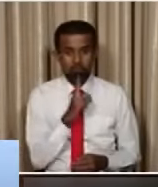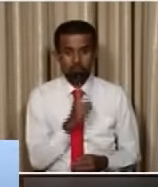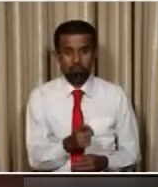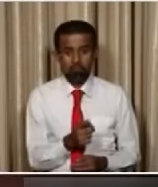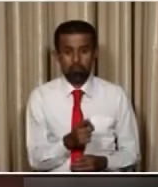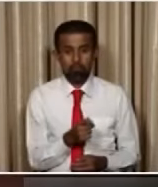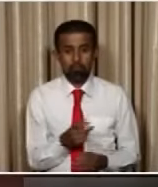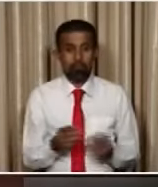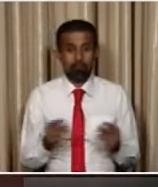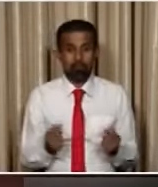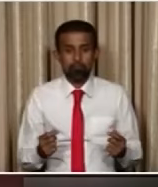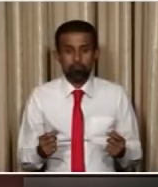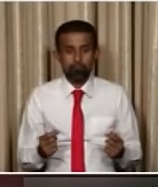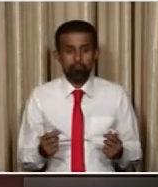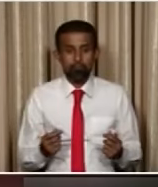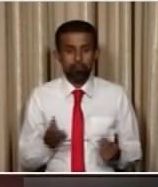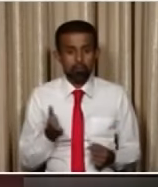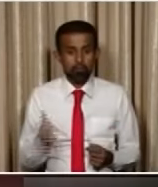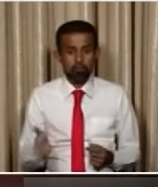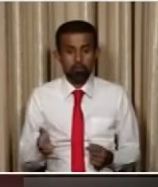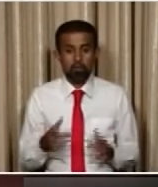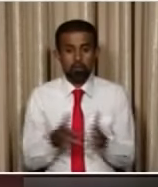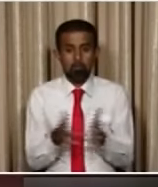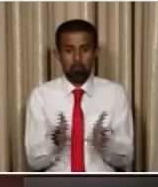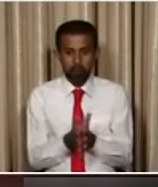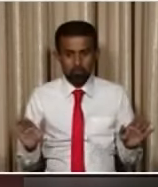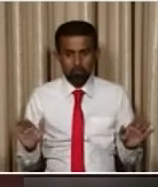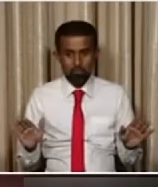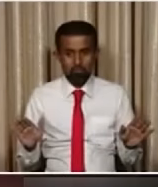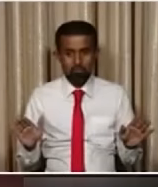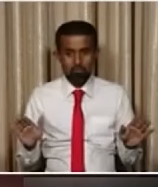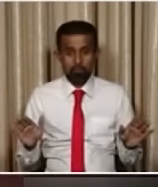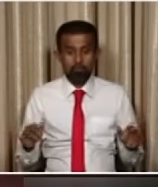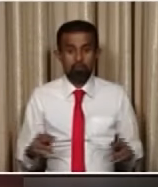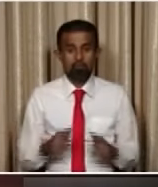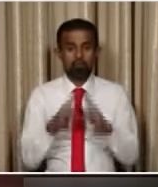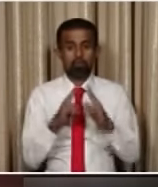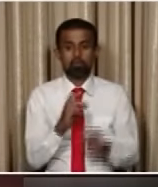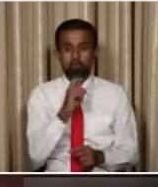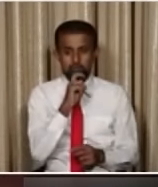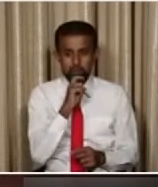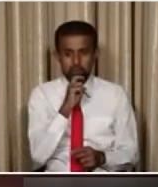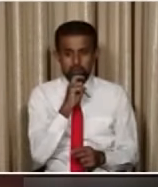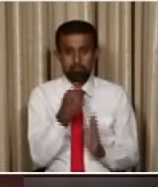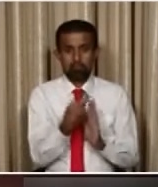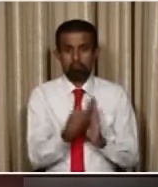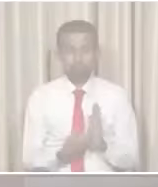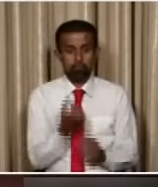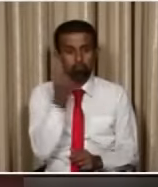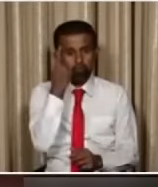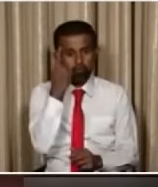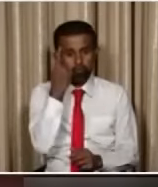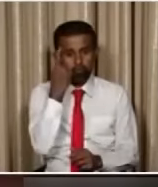මේ කඩිමුඩියේ කලබලයට මේ බ්‍රහස්පතින්දර මේක ගේන්නේ නැතුව ශ්‍රේෂ්ඨාධිකරණයේ නිර්දේශ